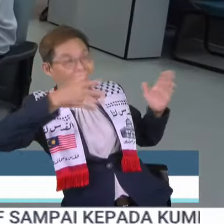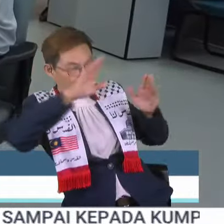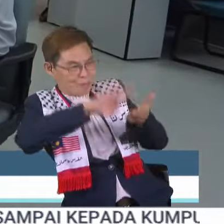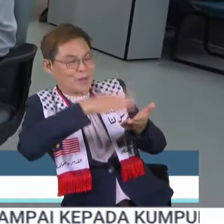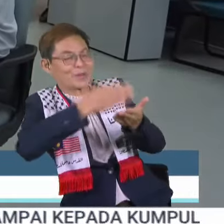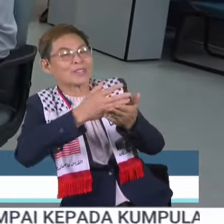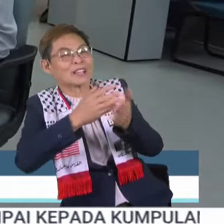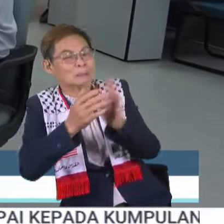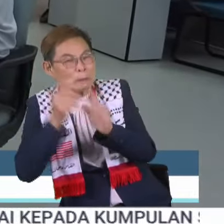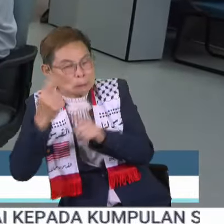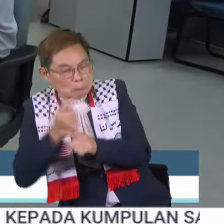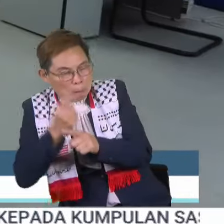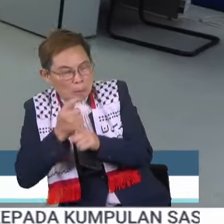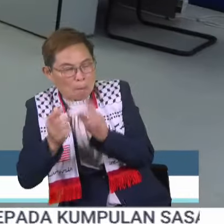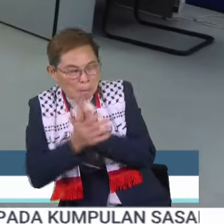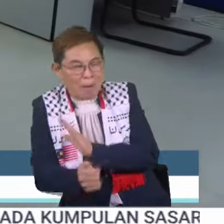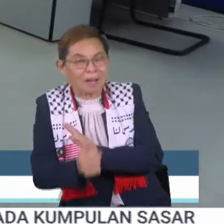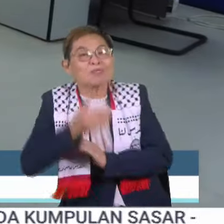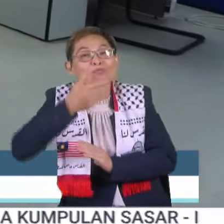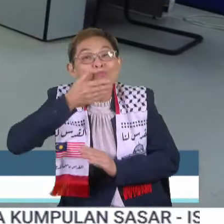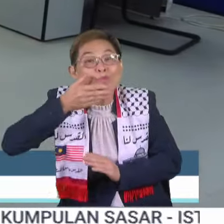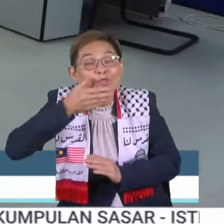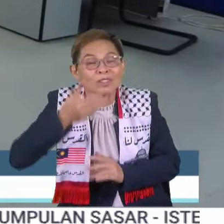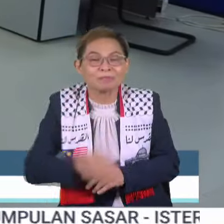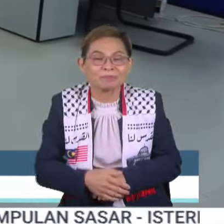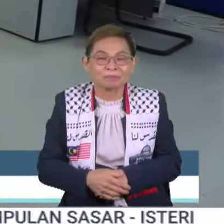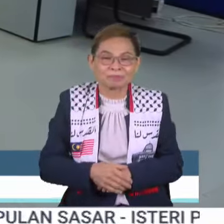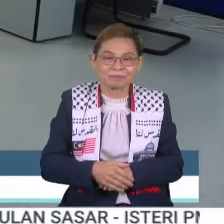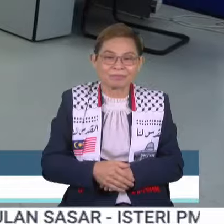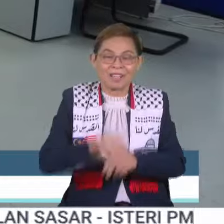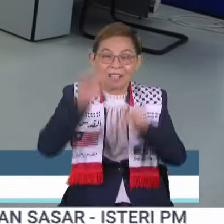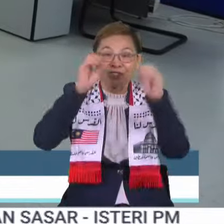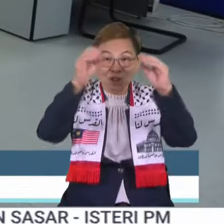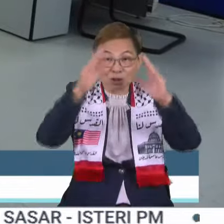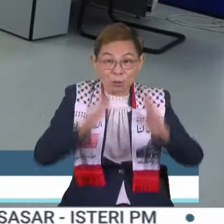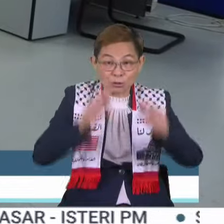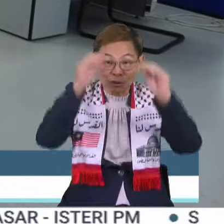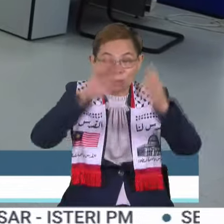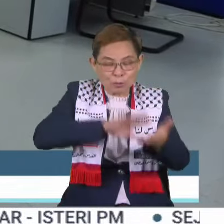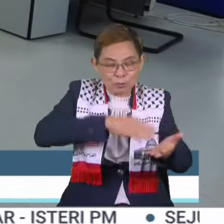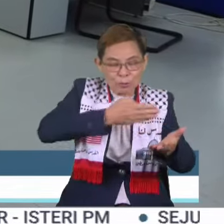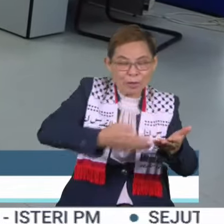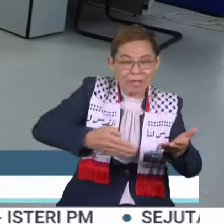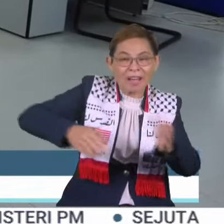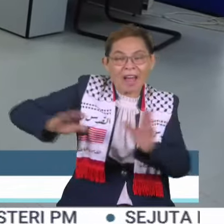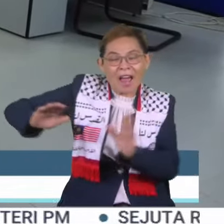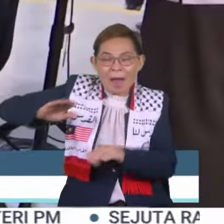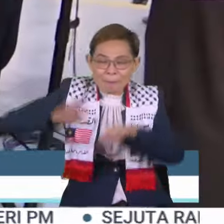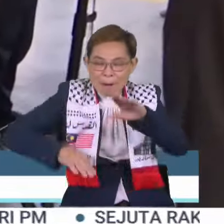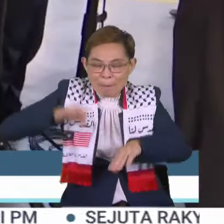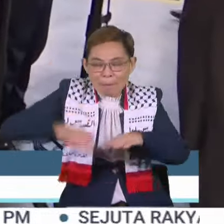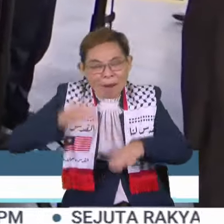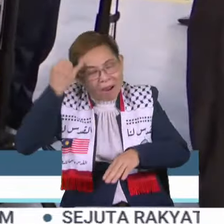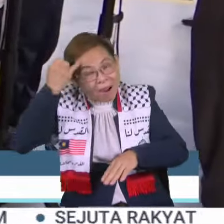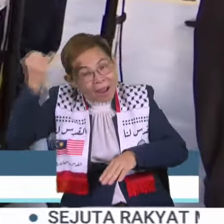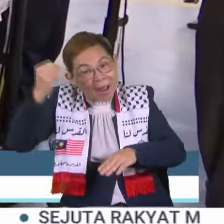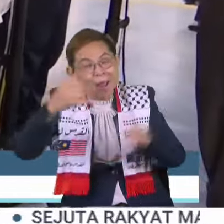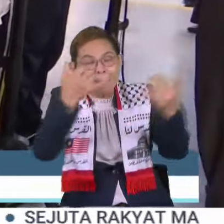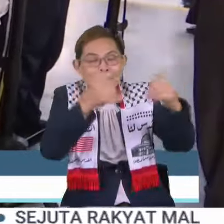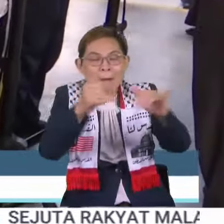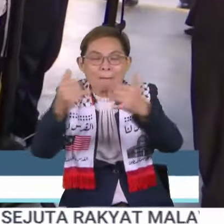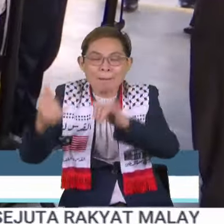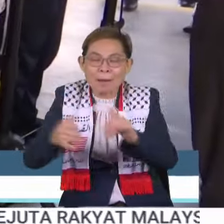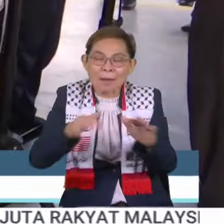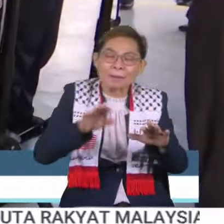seterusnya mencungkil bakat mereka pada usia muda. Beliau yang juga tenaga pengajar muzik gamelan UTM berpendapat, bermain alat